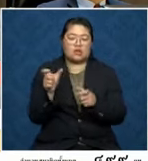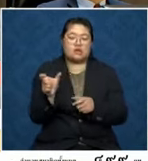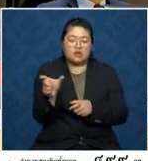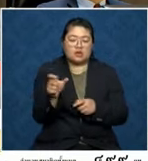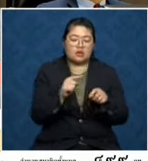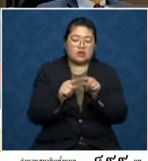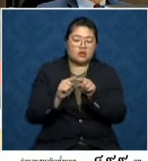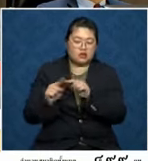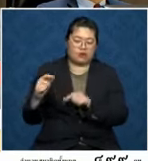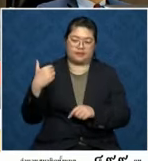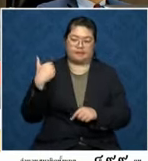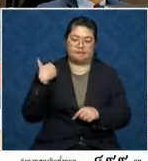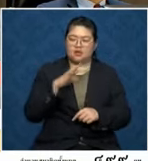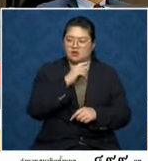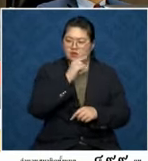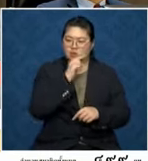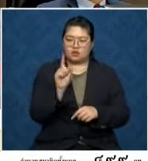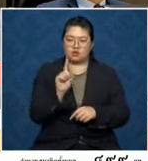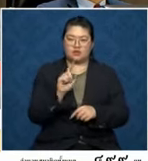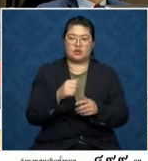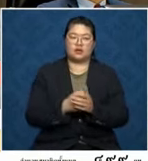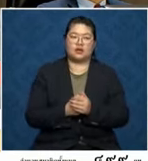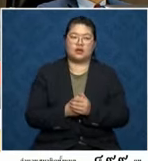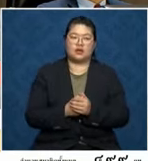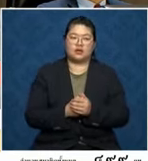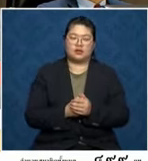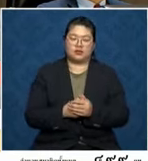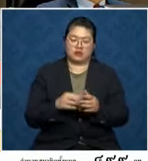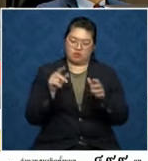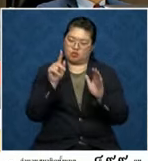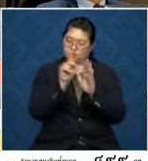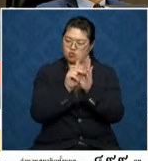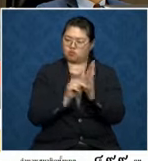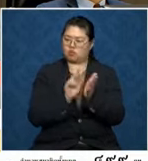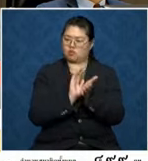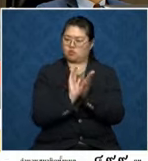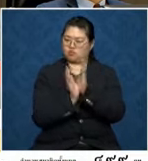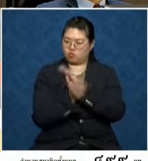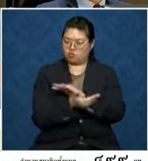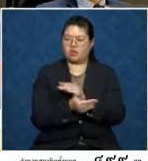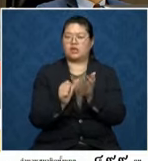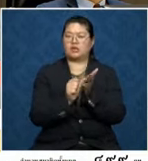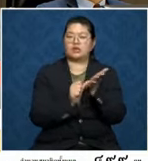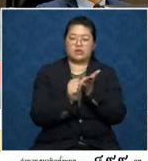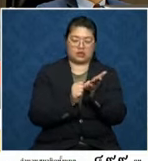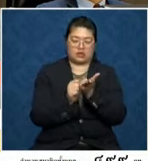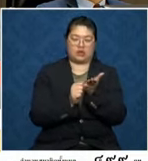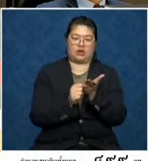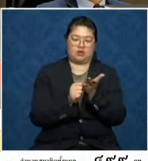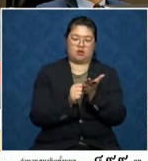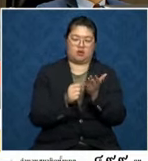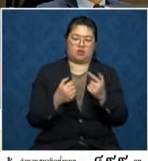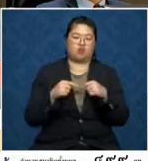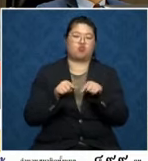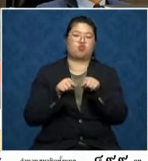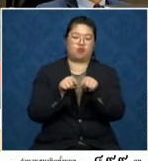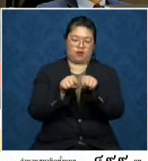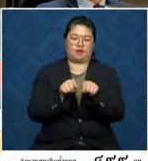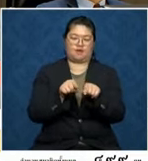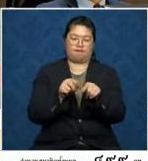ดังนั้นถ้าหากว่าเราไม่ปรับเปลี่ยนและไม่ปรับข้อกฎหมายให้สอดคล้องกับปัจจุบันที่สุด